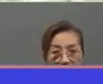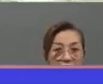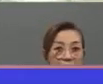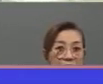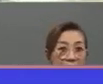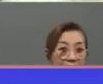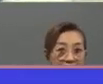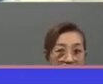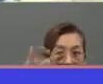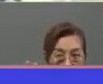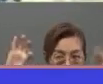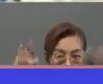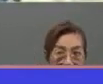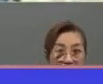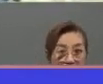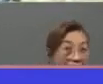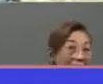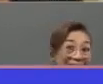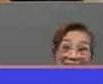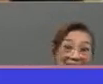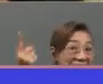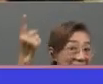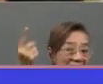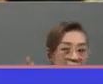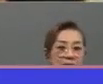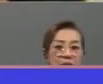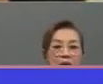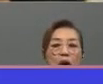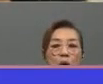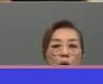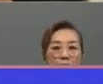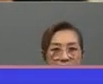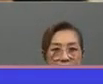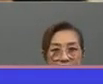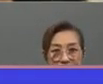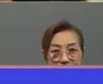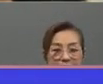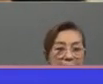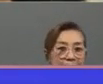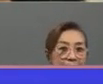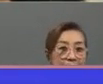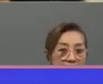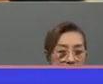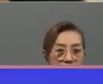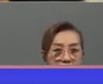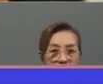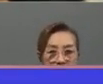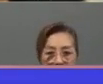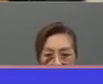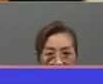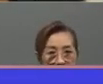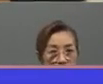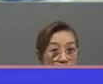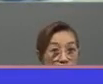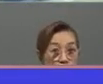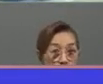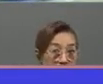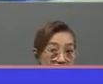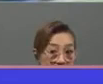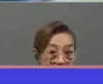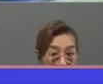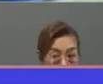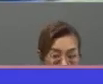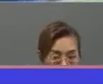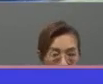ปรับอัตราเงินเดือนแรกบรรจุสำหรับกลุ่มข้าราชการพลเรือนและก็เจ้าหน้าที่ของรัฐที่มีเป้าหมายคือให้ผู้ที่ปฏิบัติบัติงานเนี่ยให้ผู้ที่